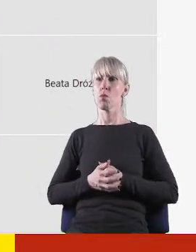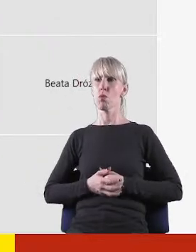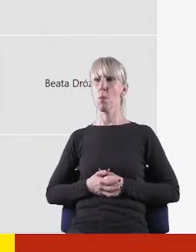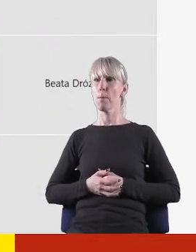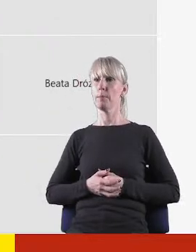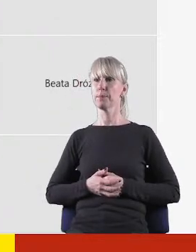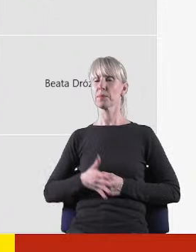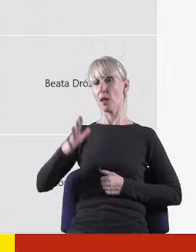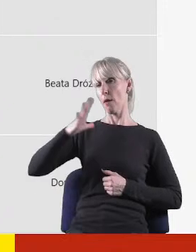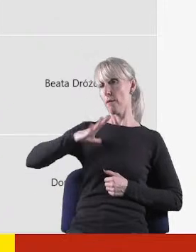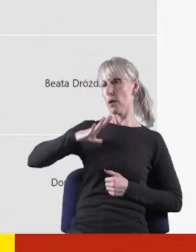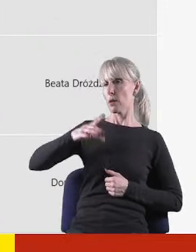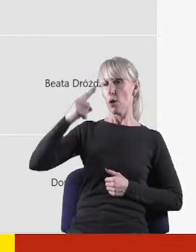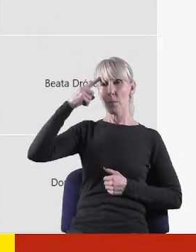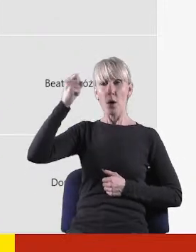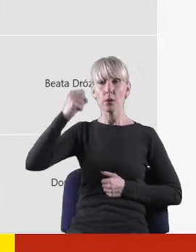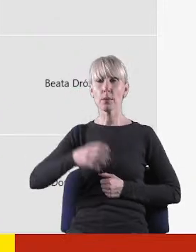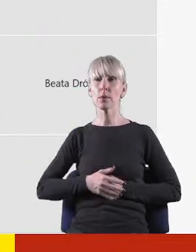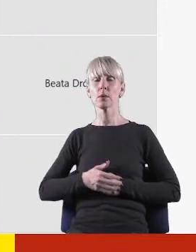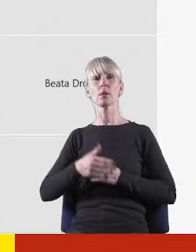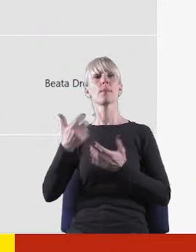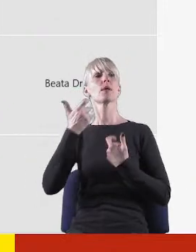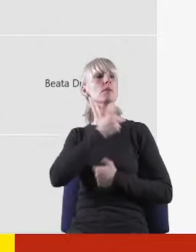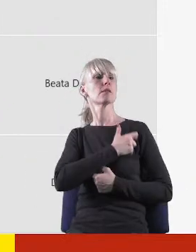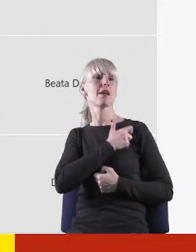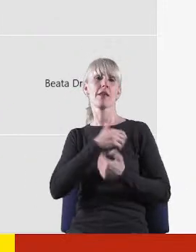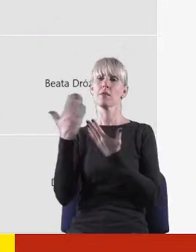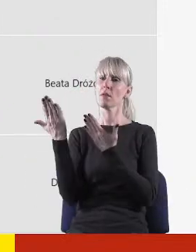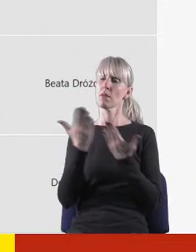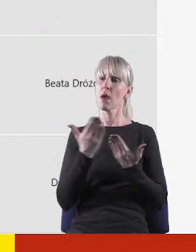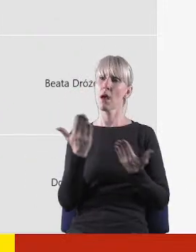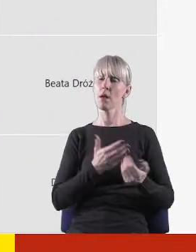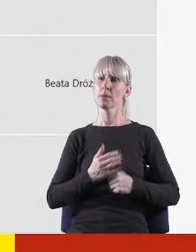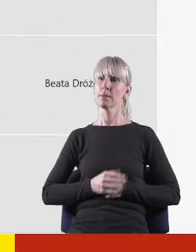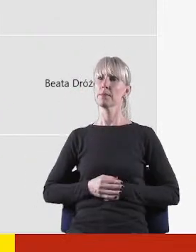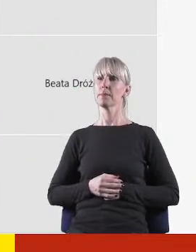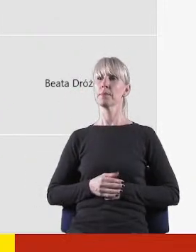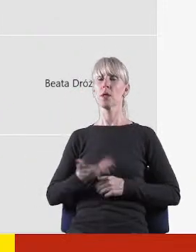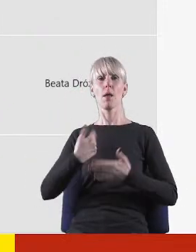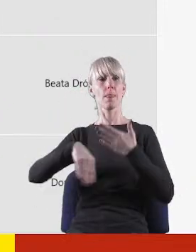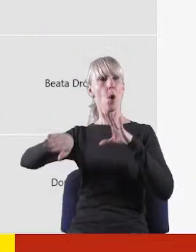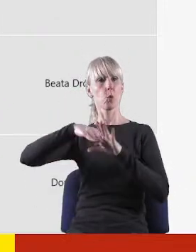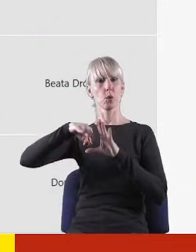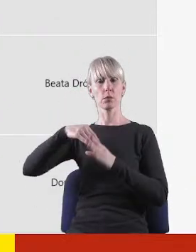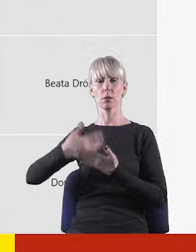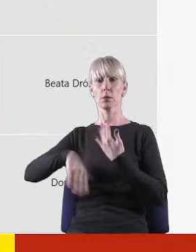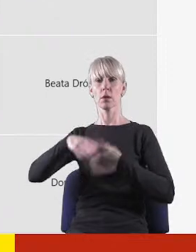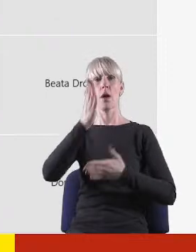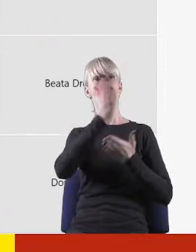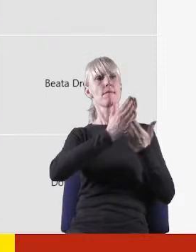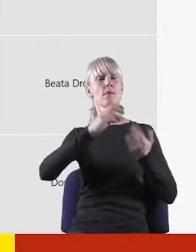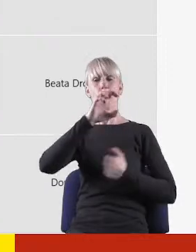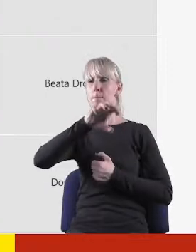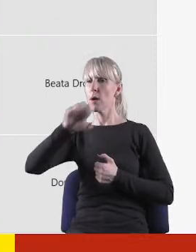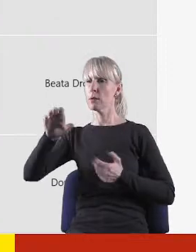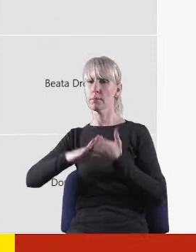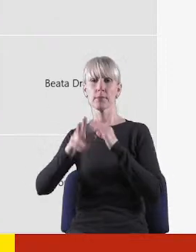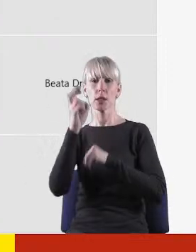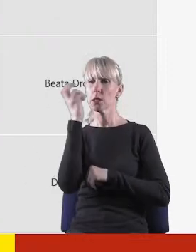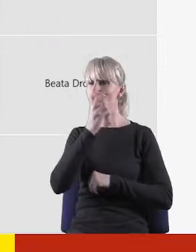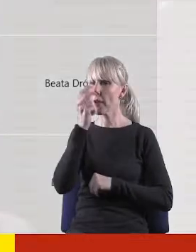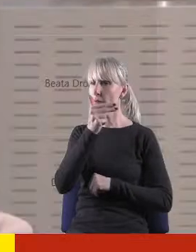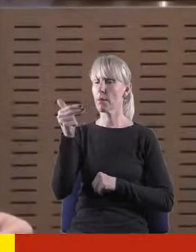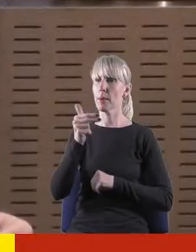Warto chyba o tym pamiętać. Serdecznie zachęcam wszystkich Państwa radnych do uczestniczenia w panelach, bo jest całe mnóstwo bardzo ciekawych